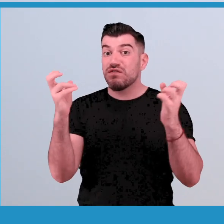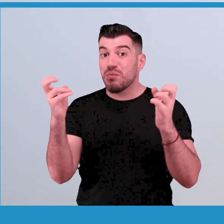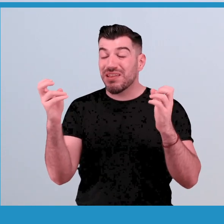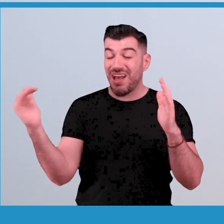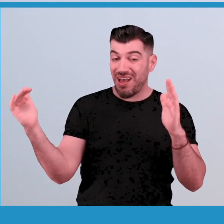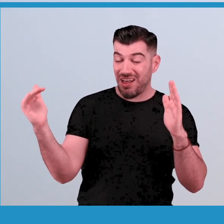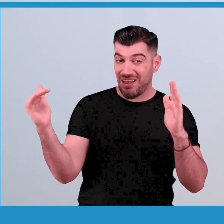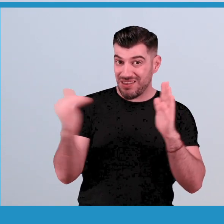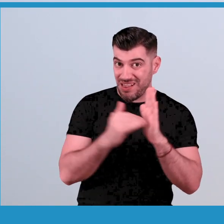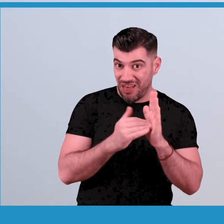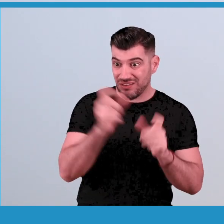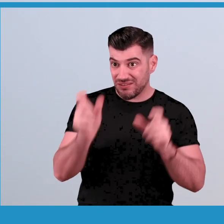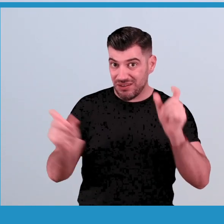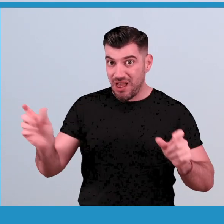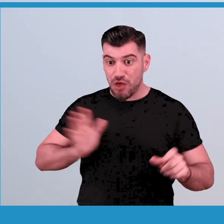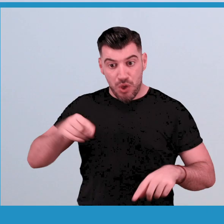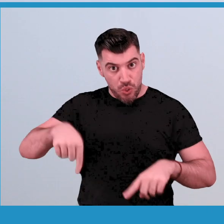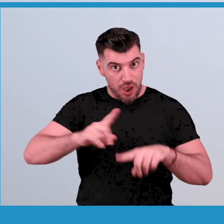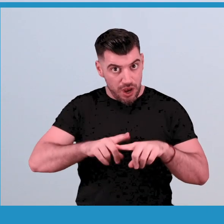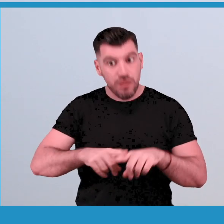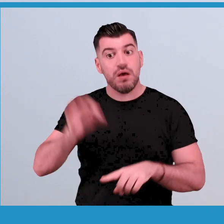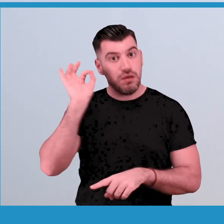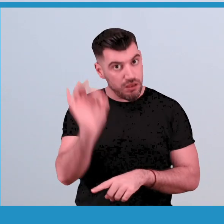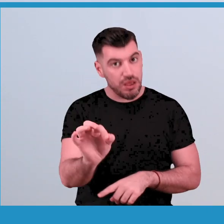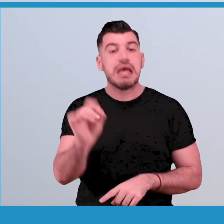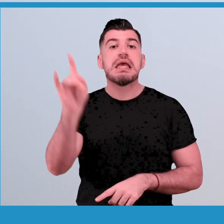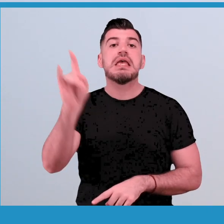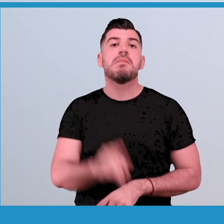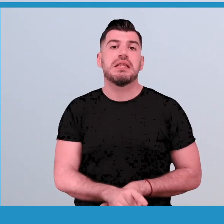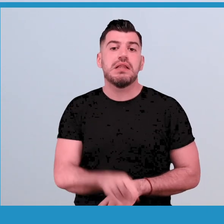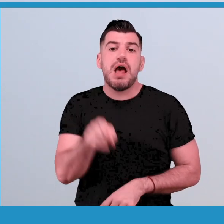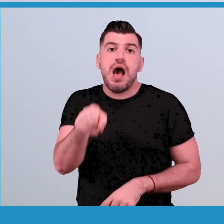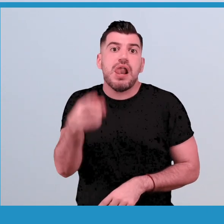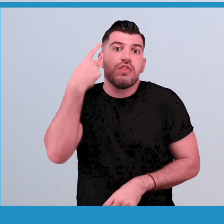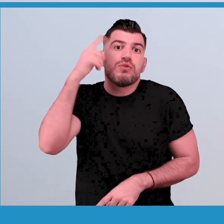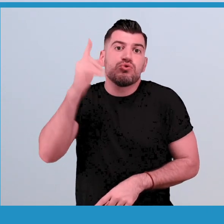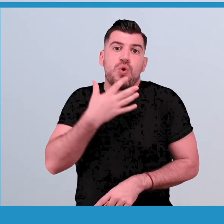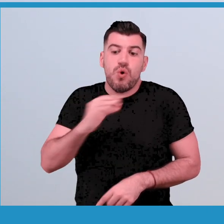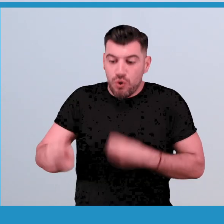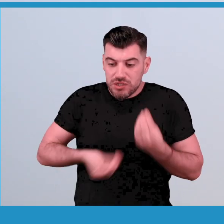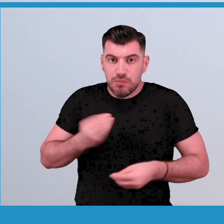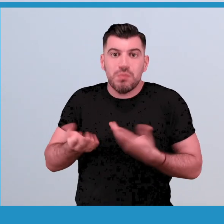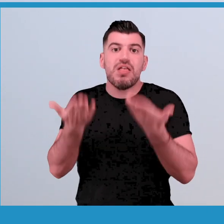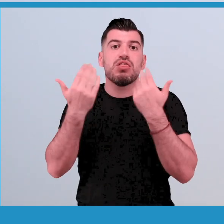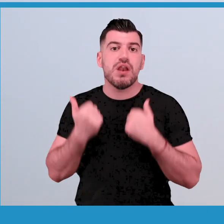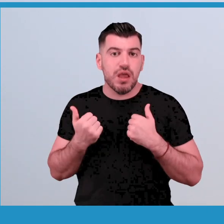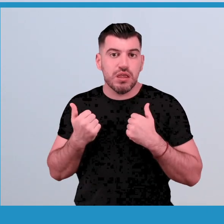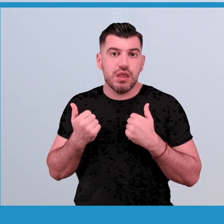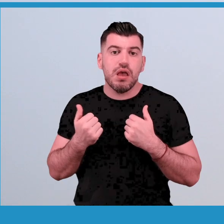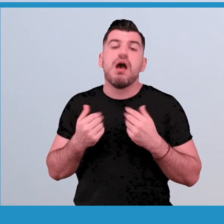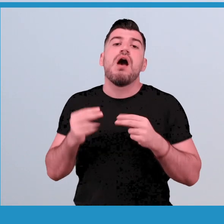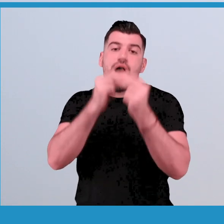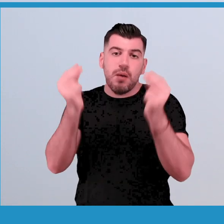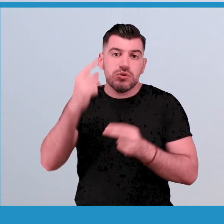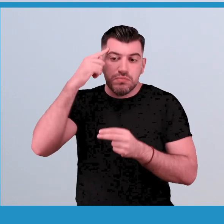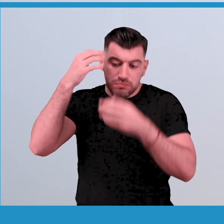270.000 είναι οι φορείς υπατήτιδας στην Ελλάδα, όπου είναι δύσκολο να εντοπιστούν, γιατί είναι